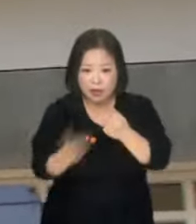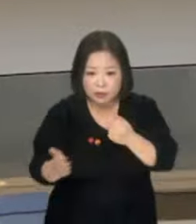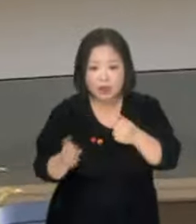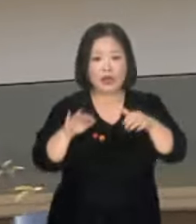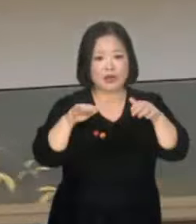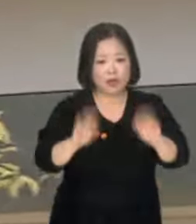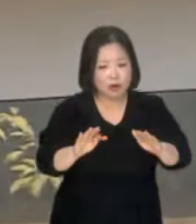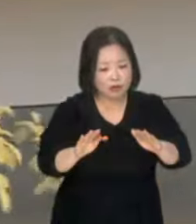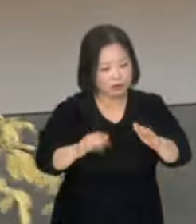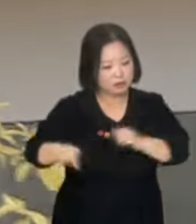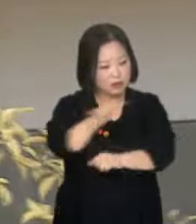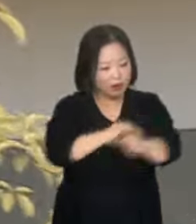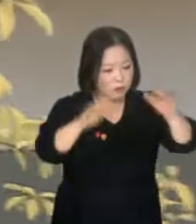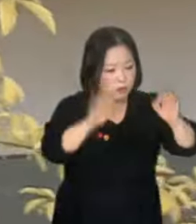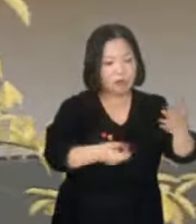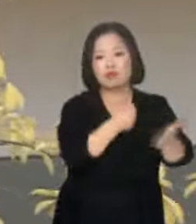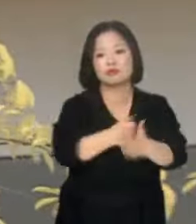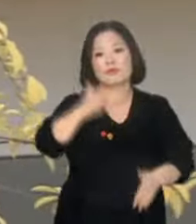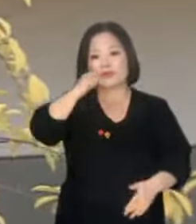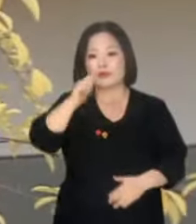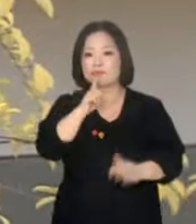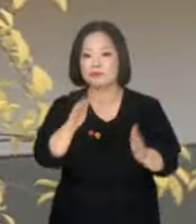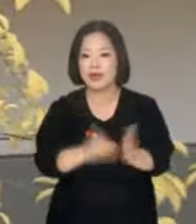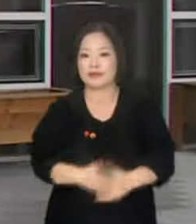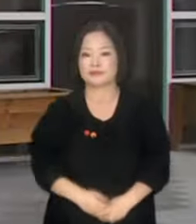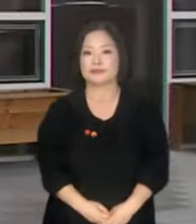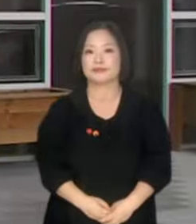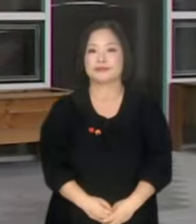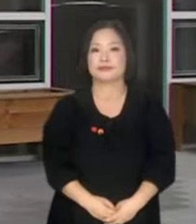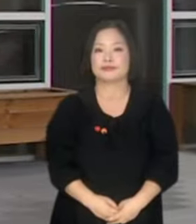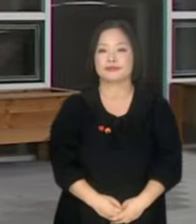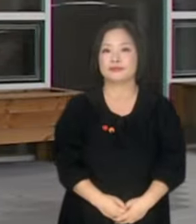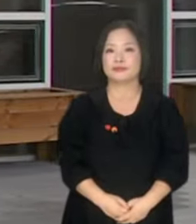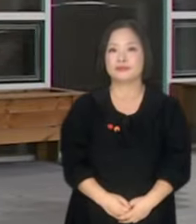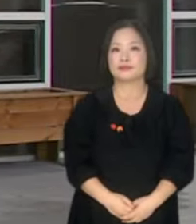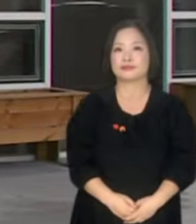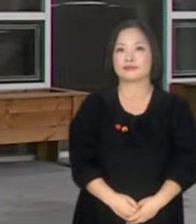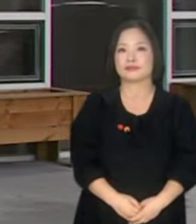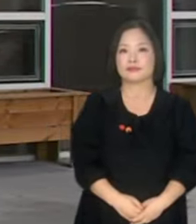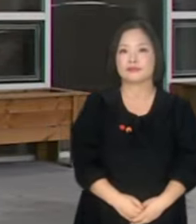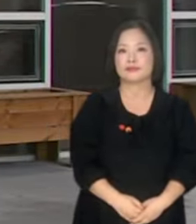예단할 수 없다고 밝혔습니다. 연합뉴스TV 성소환입니다.